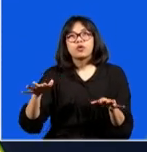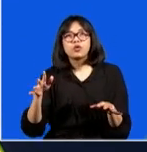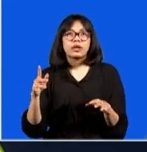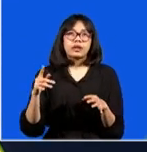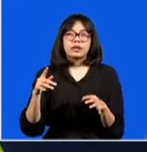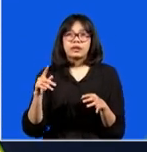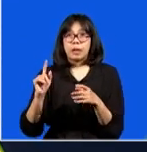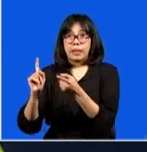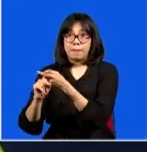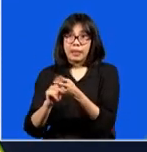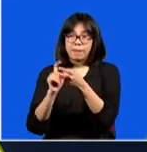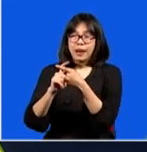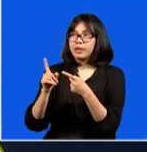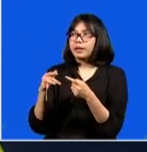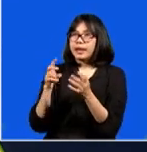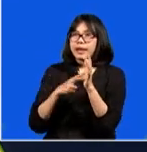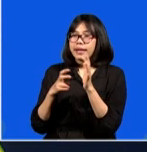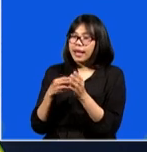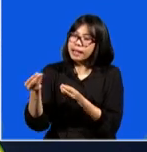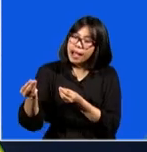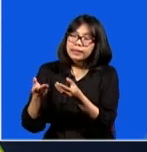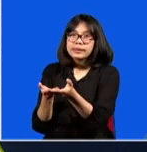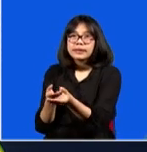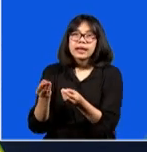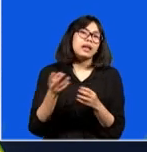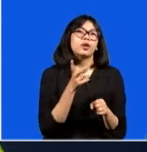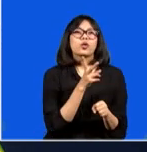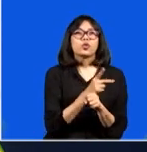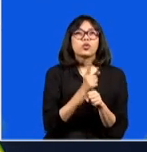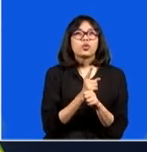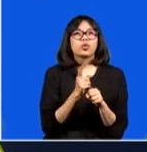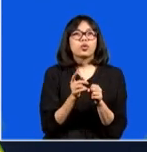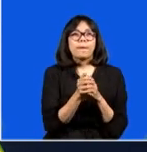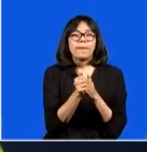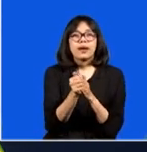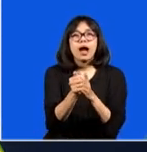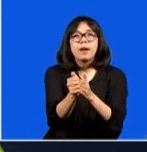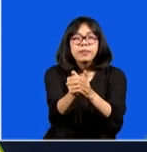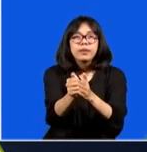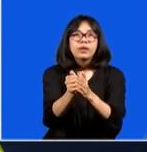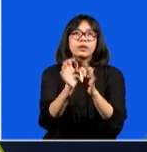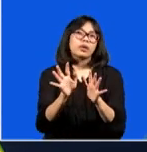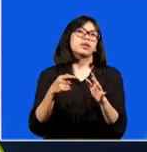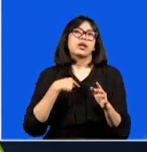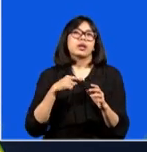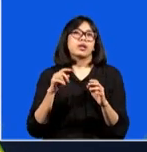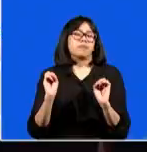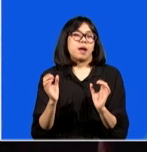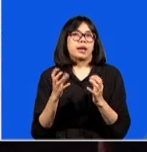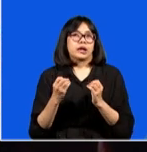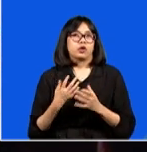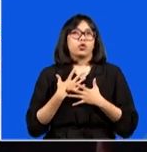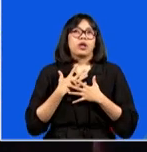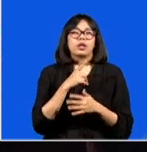pada temannya sehingga posisi guru hanya mendampingi mengarahkan dan itu saya mendapatkan kejutan dari murid saya